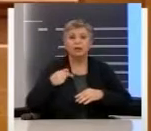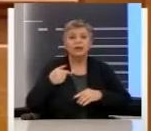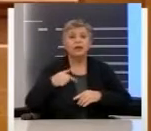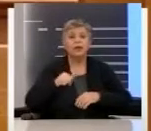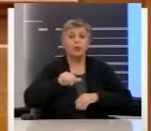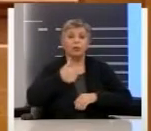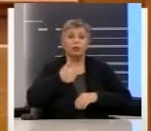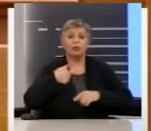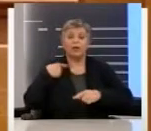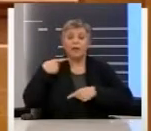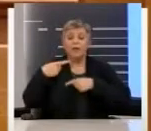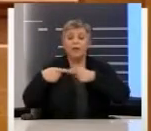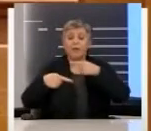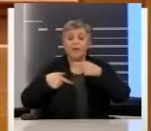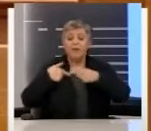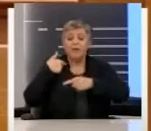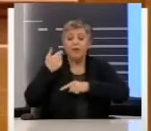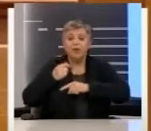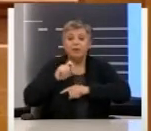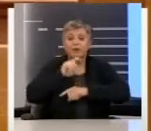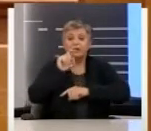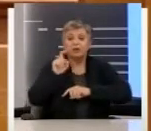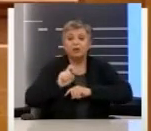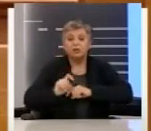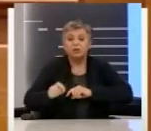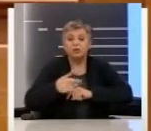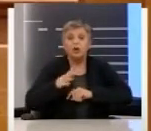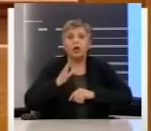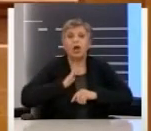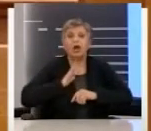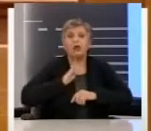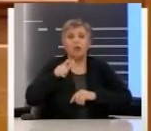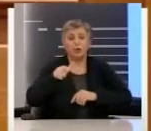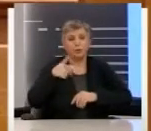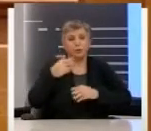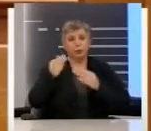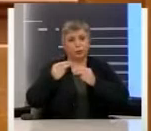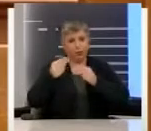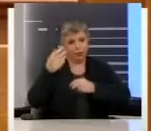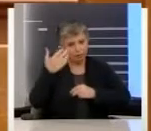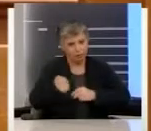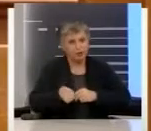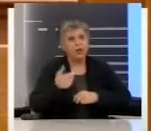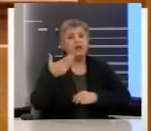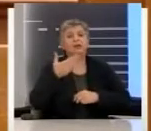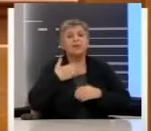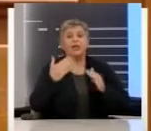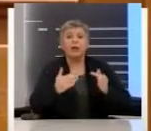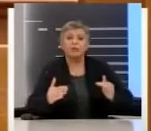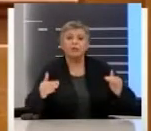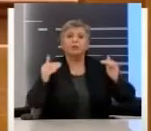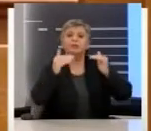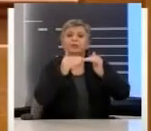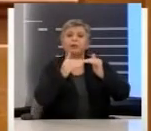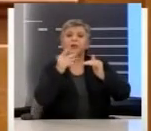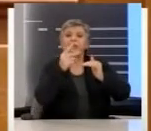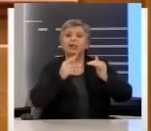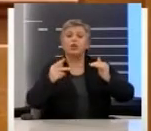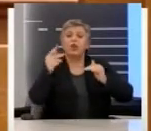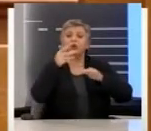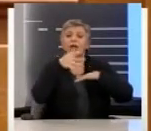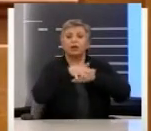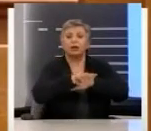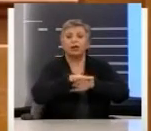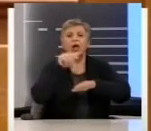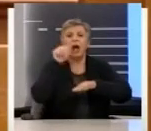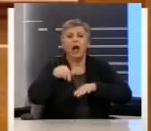σχέση ανθρώπων που αντιμετωπίζουν ένα πρόβλημα και την ανάγκη τους να γίνουν ισότιμα μέλη της κοινωνίας. Αυτό είναι